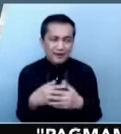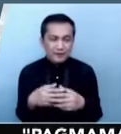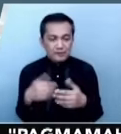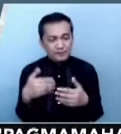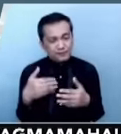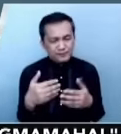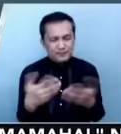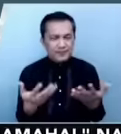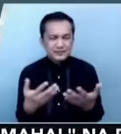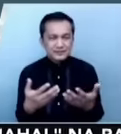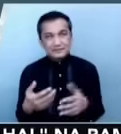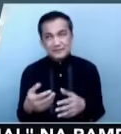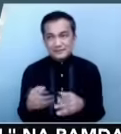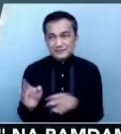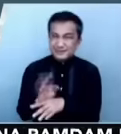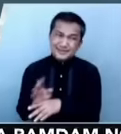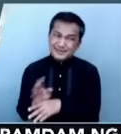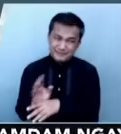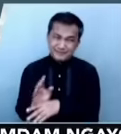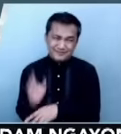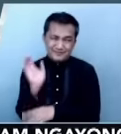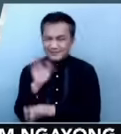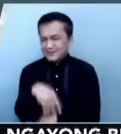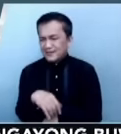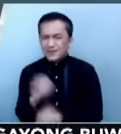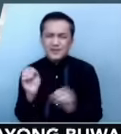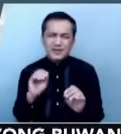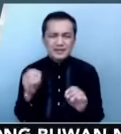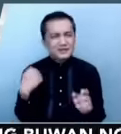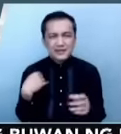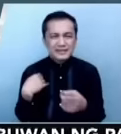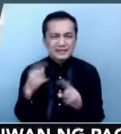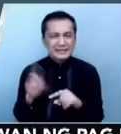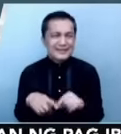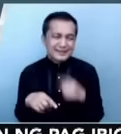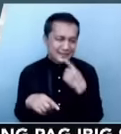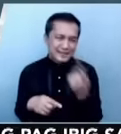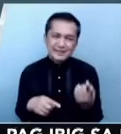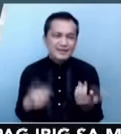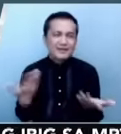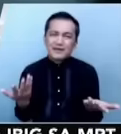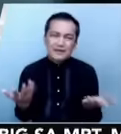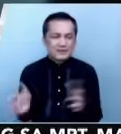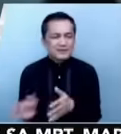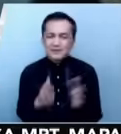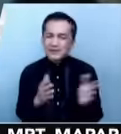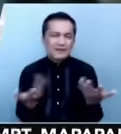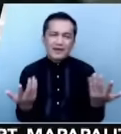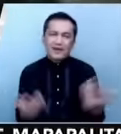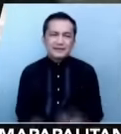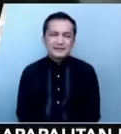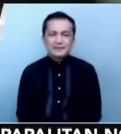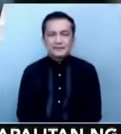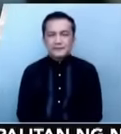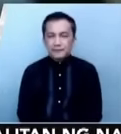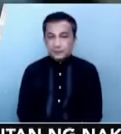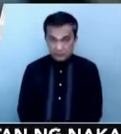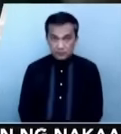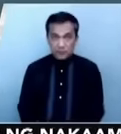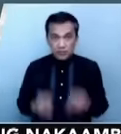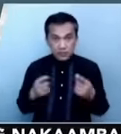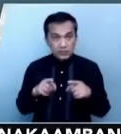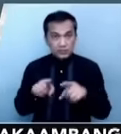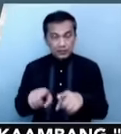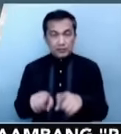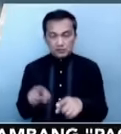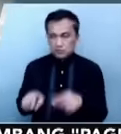very busy. Wala pa, I cannot tell you because we haven't really prepared anything yet. Halos sabay nito, napansin